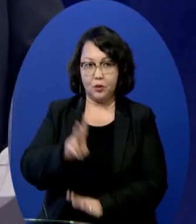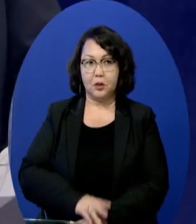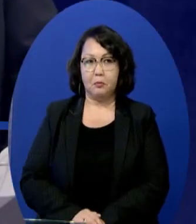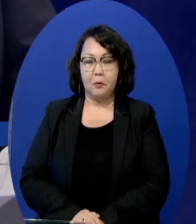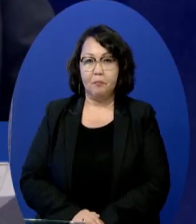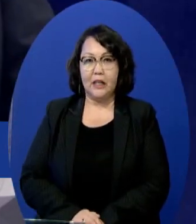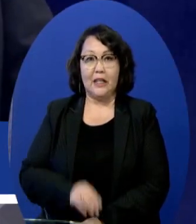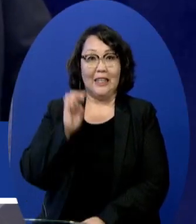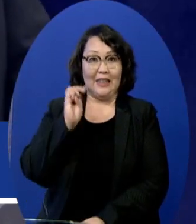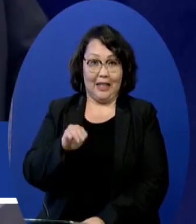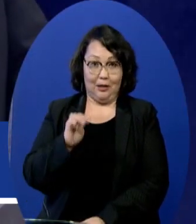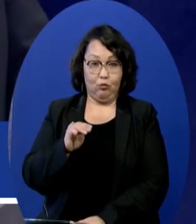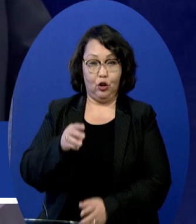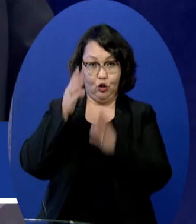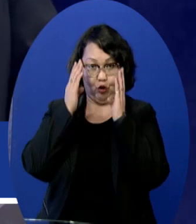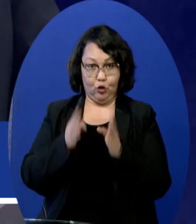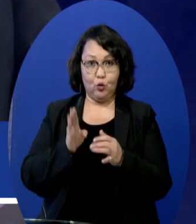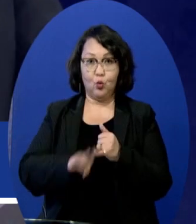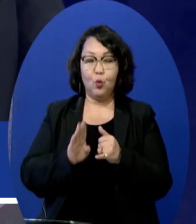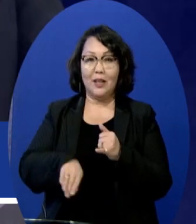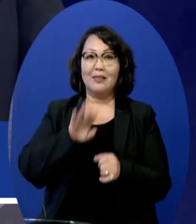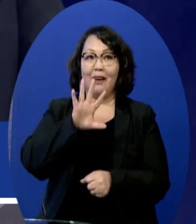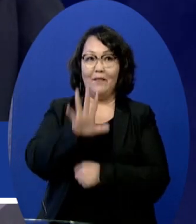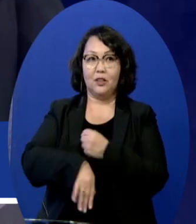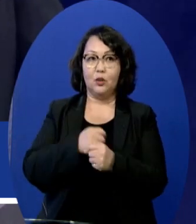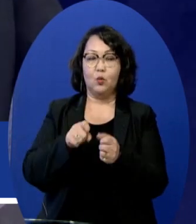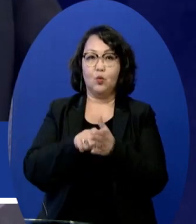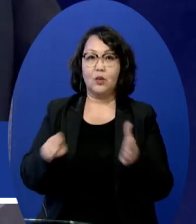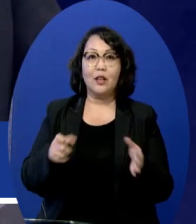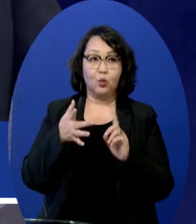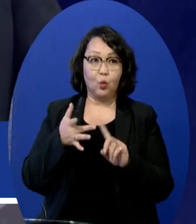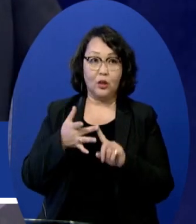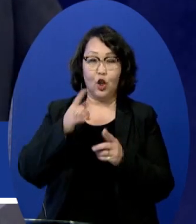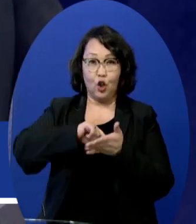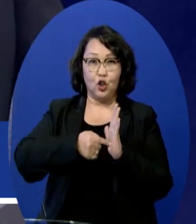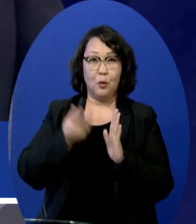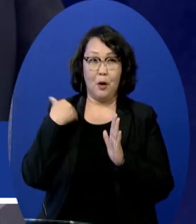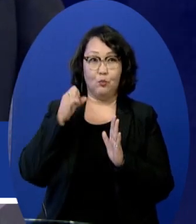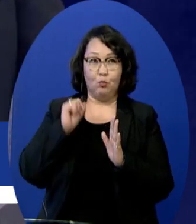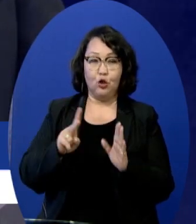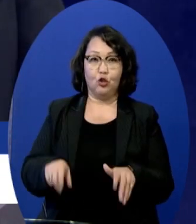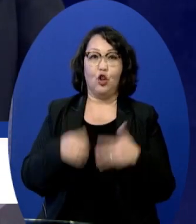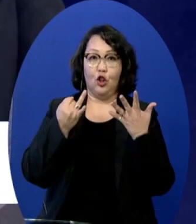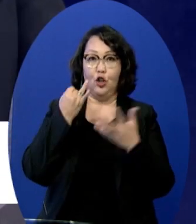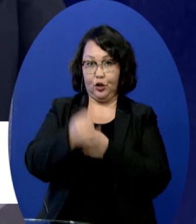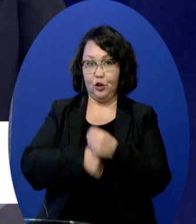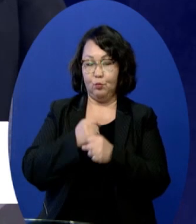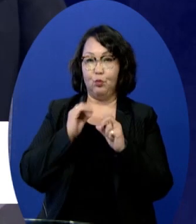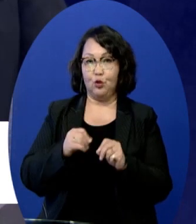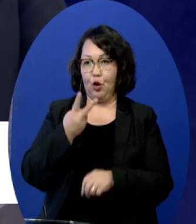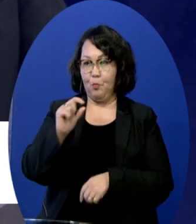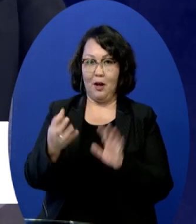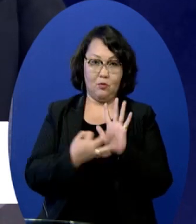Тэтгэврийг тогтоохдоо сүүлийн 5 жилийн дунджаар боддог байсныг 7 жил болгоод 2018